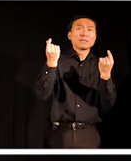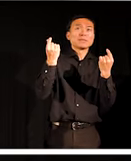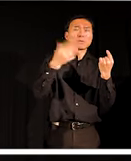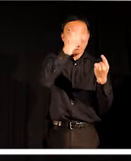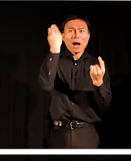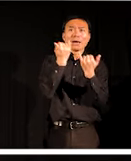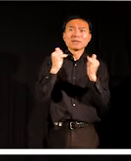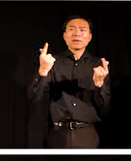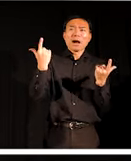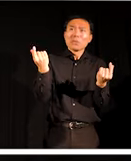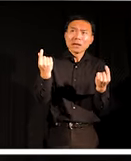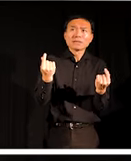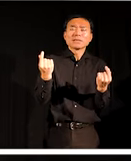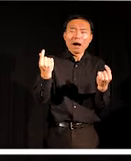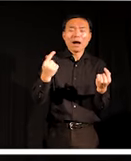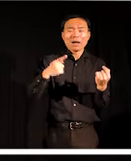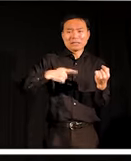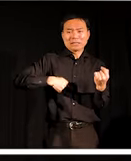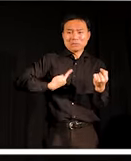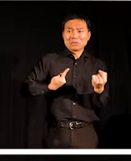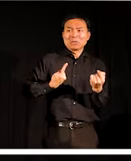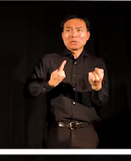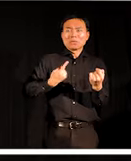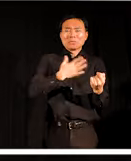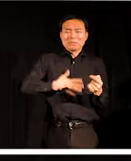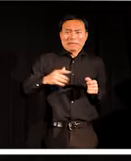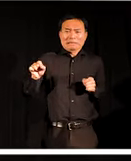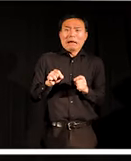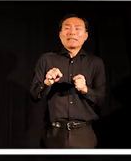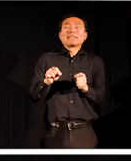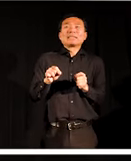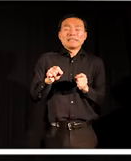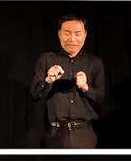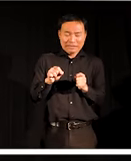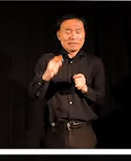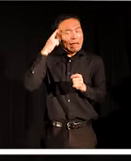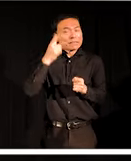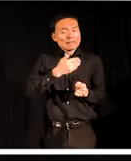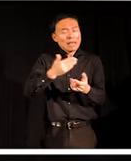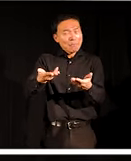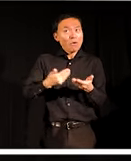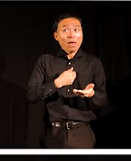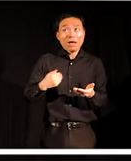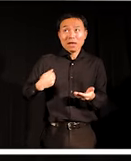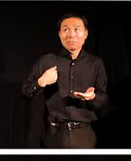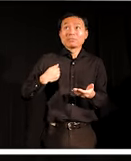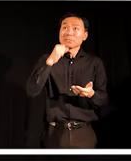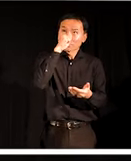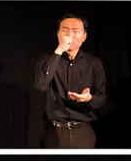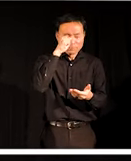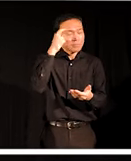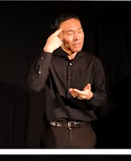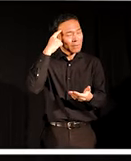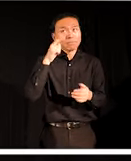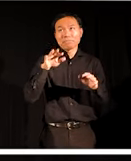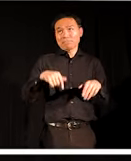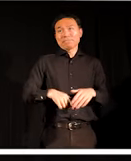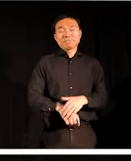もらいあの戦争体験を自分ごととして受け止めてもらうことにつながるのではないかと考えたんです